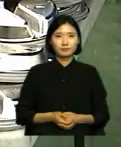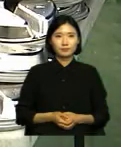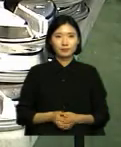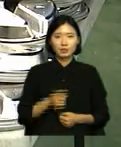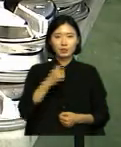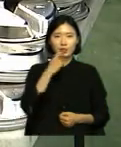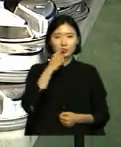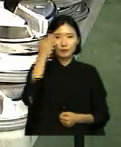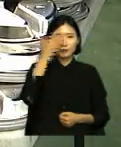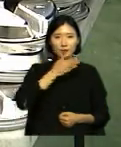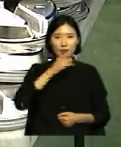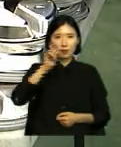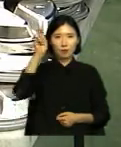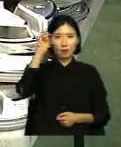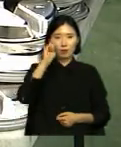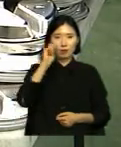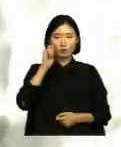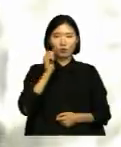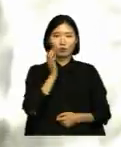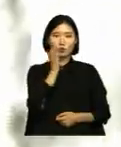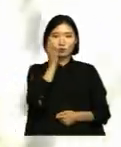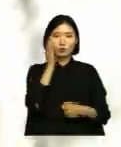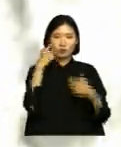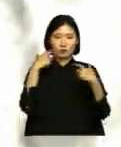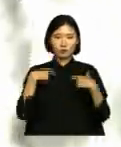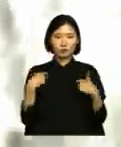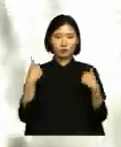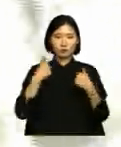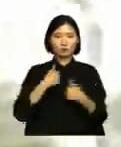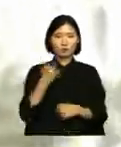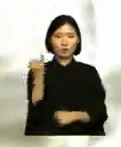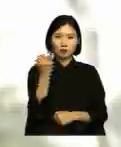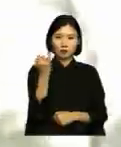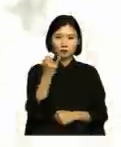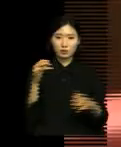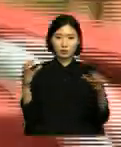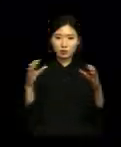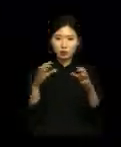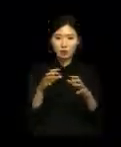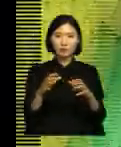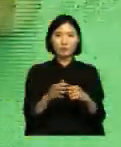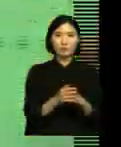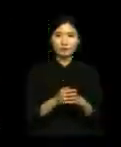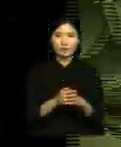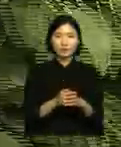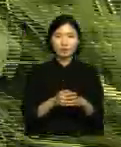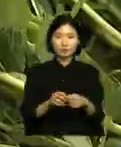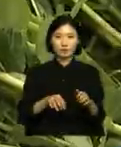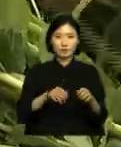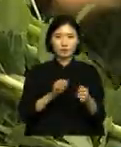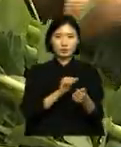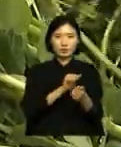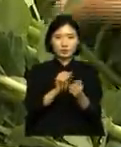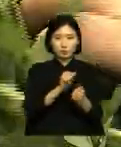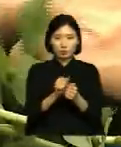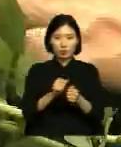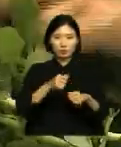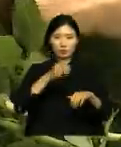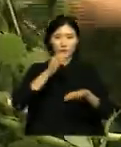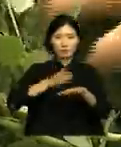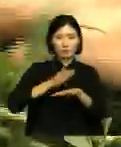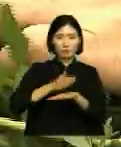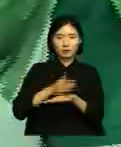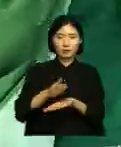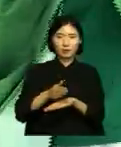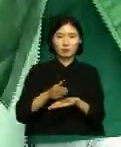하얀 유색무에 녹색 조끼를 입은 여성들이 건물 옥상에 모였습니다. 씻고, 썰고, 다듬고, 각각